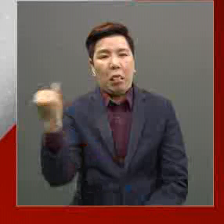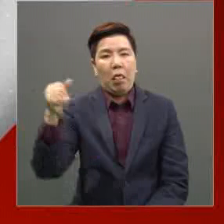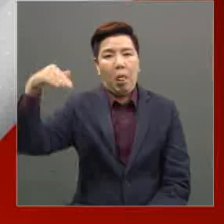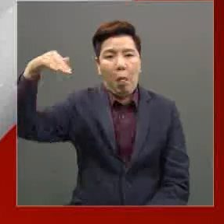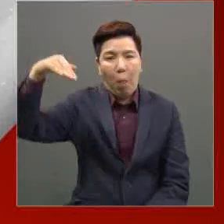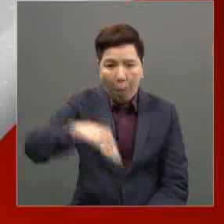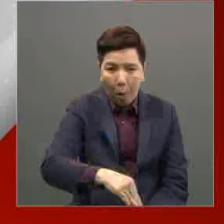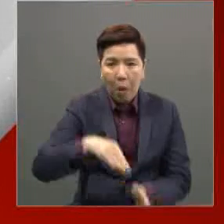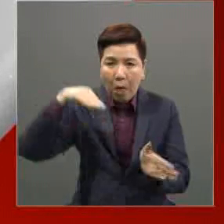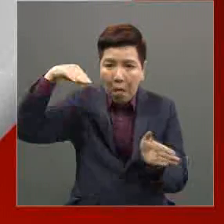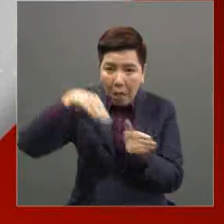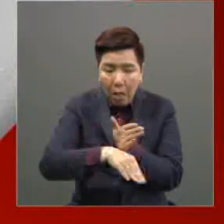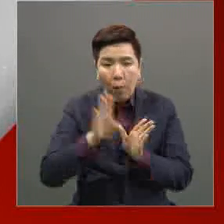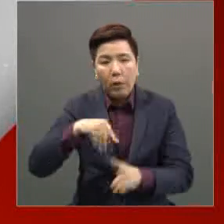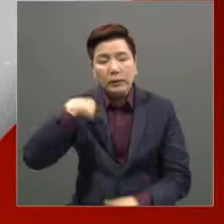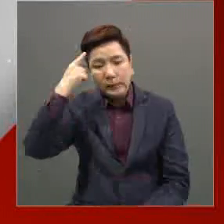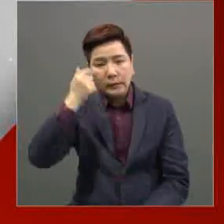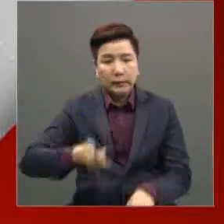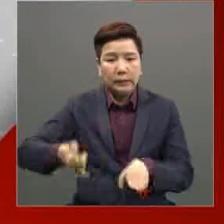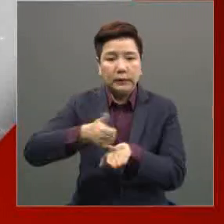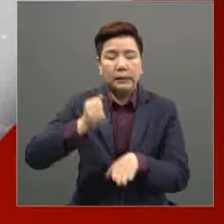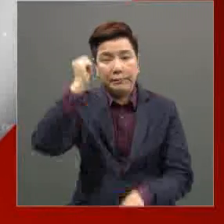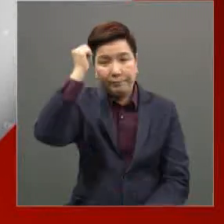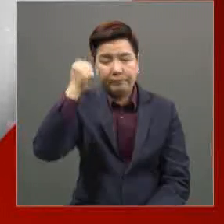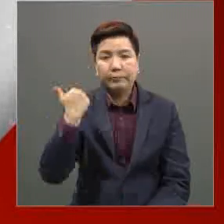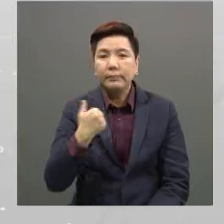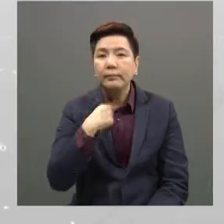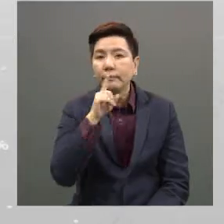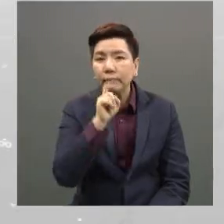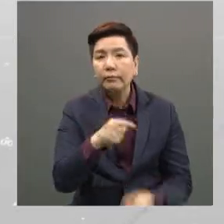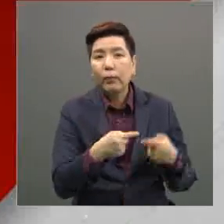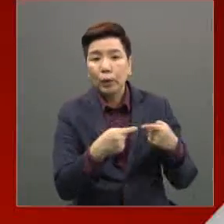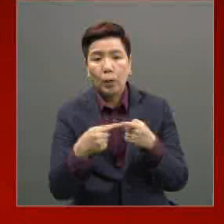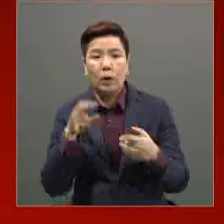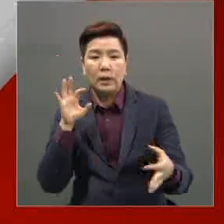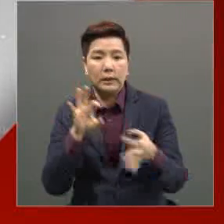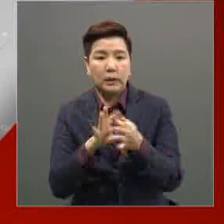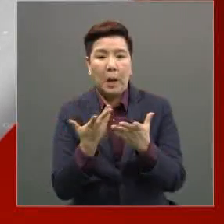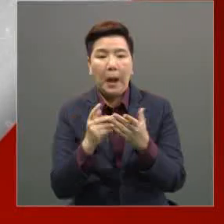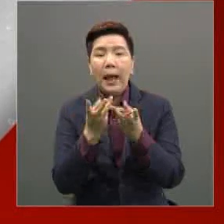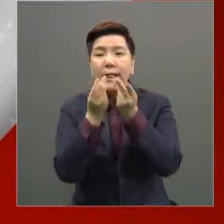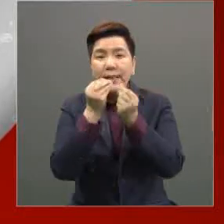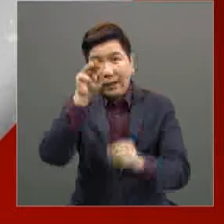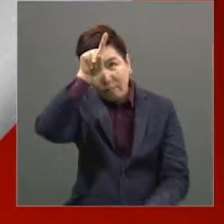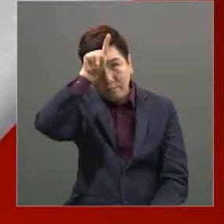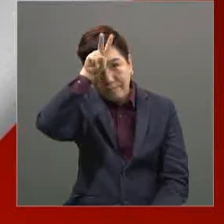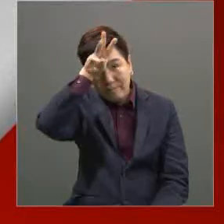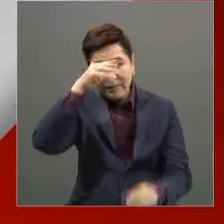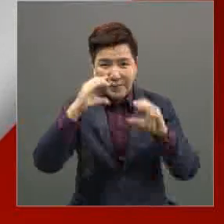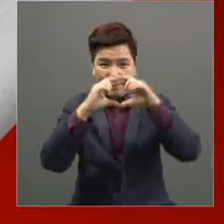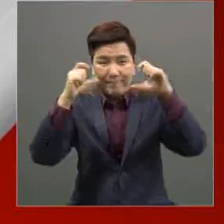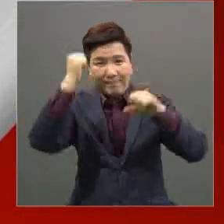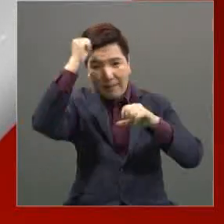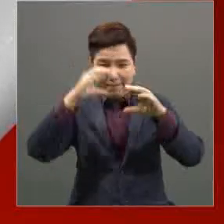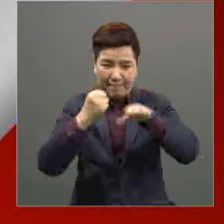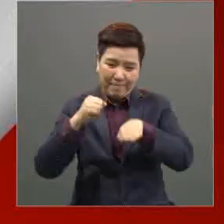ะครับอันนี้คือความคิดเห็นของผู้ที่ใช้รถเมล์นะครับทีนี้เมื่อไปสอบถามต่อเกี่ยวกับเรื่องของการปรับสายปรับตัวเลขของส